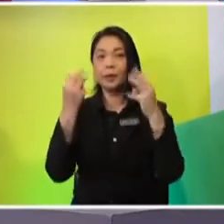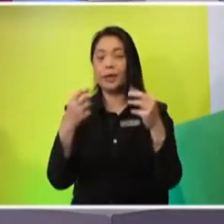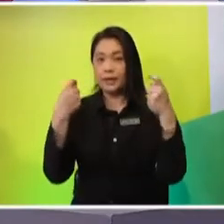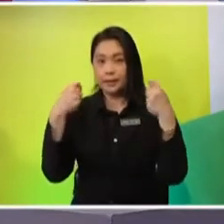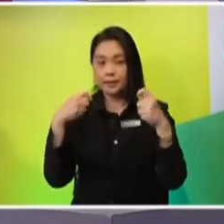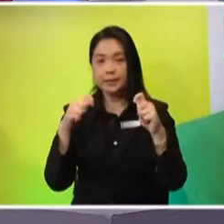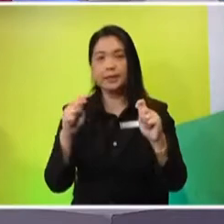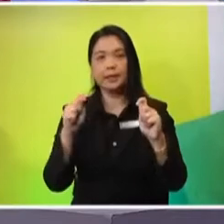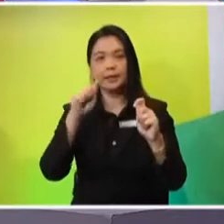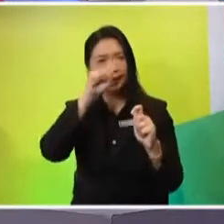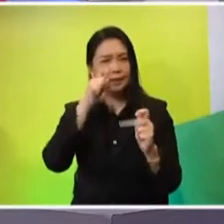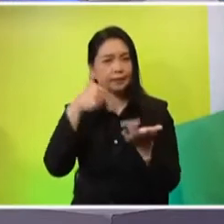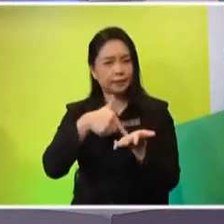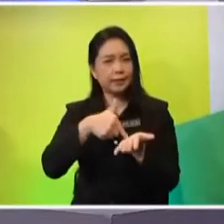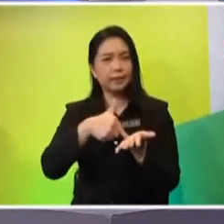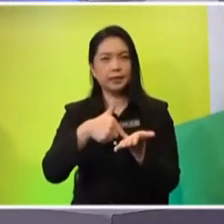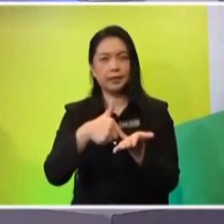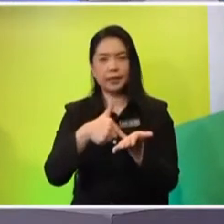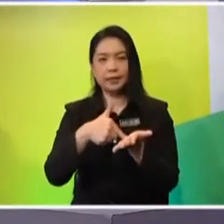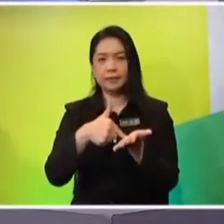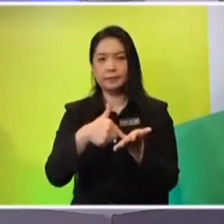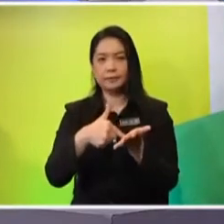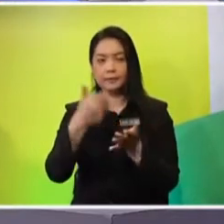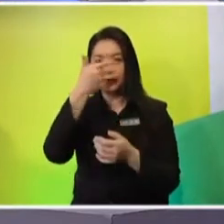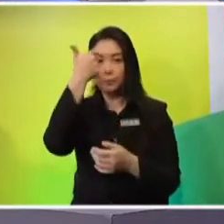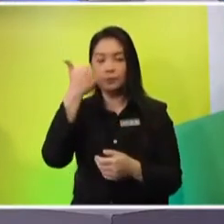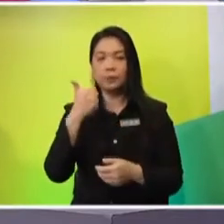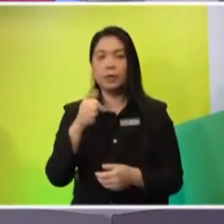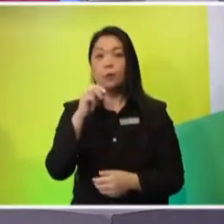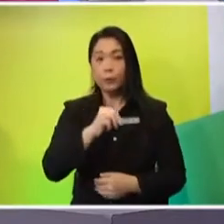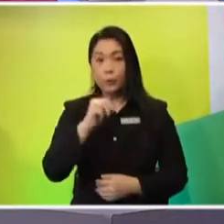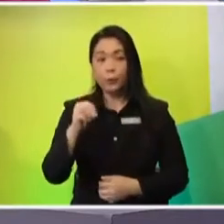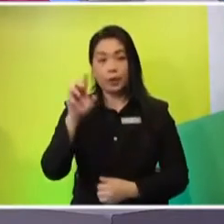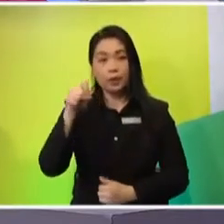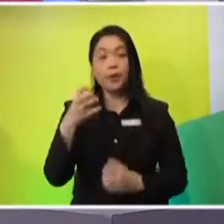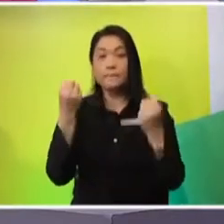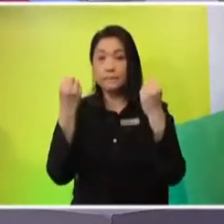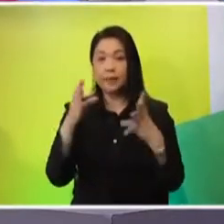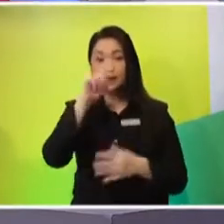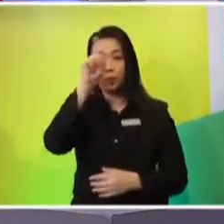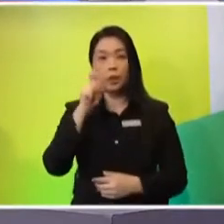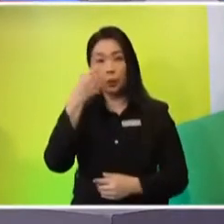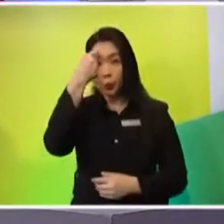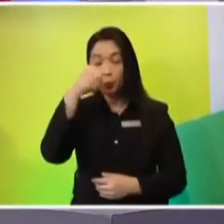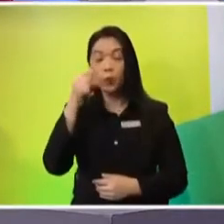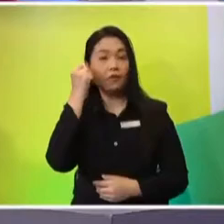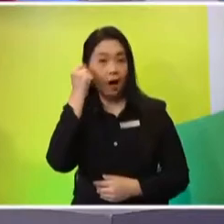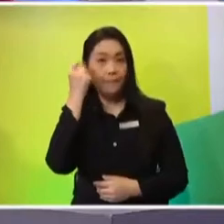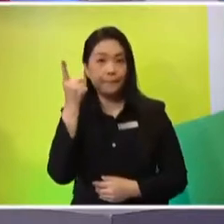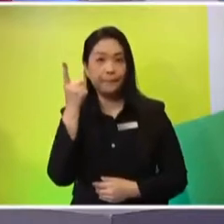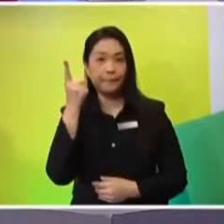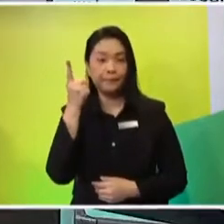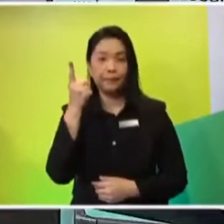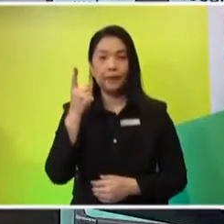Boleh, cikgu. Lego ni. Okey, sebab murid-murid ni kita kena banyak soalan untuk mereka faham. Okey, cikgu.